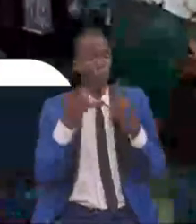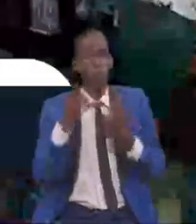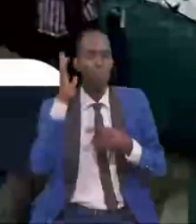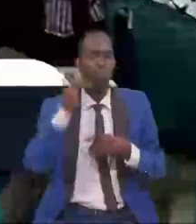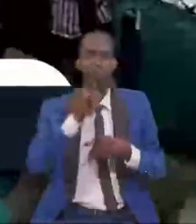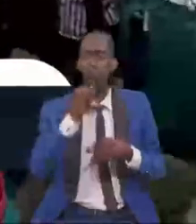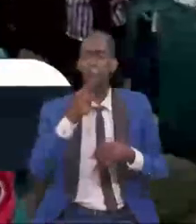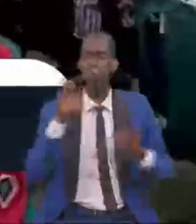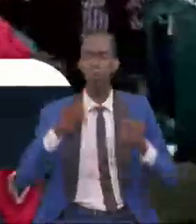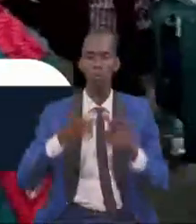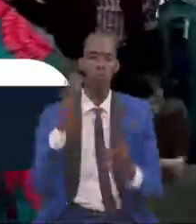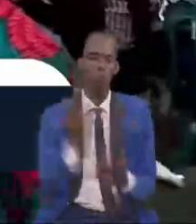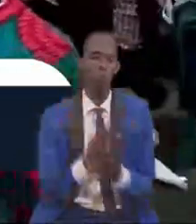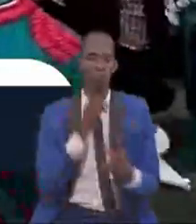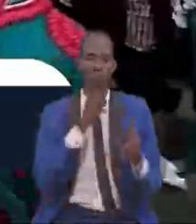d'en parler.